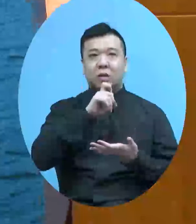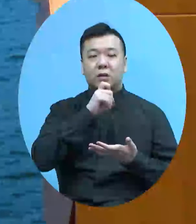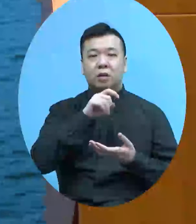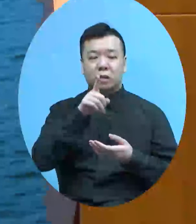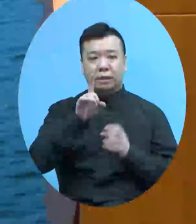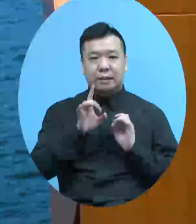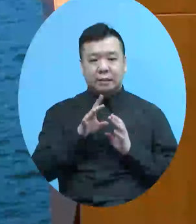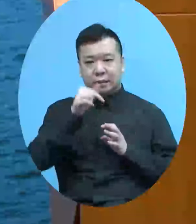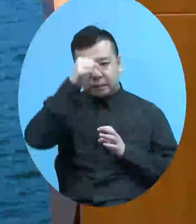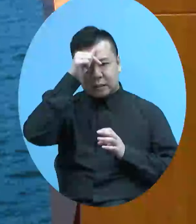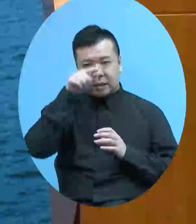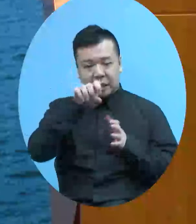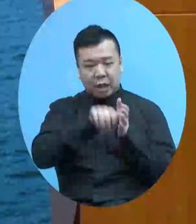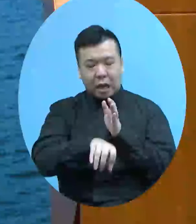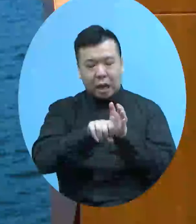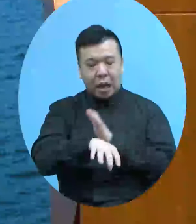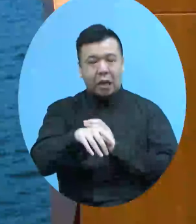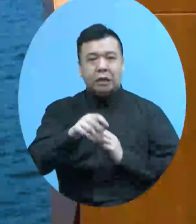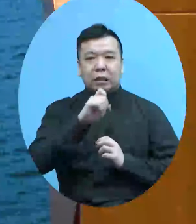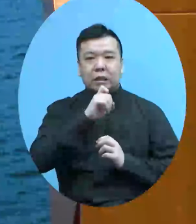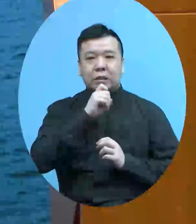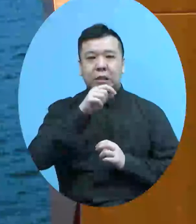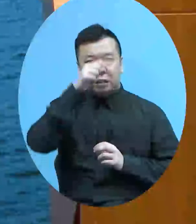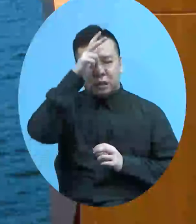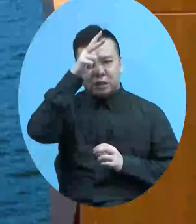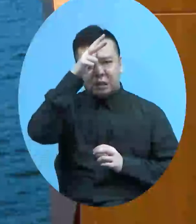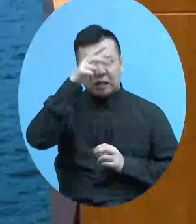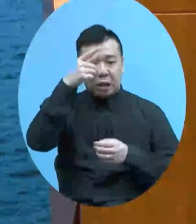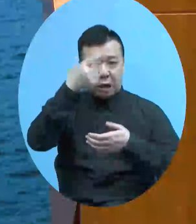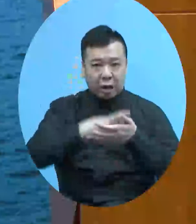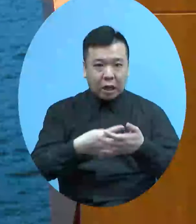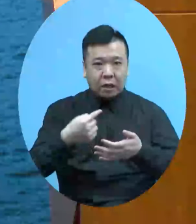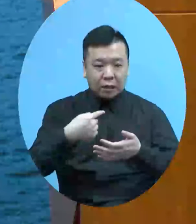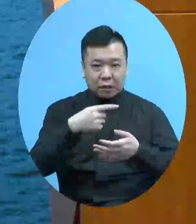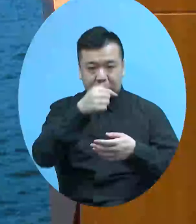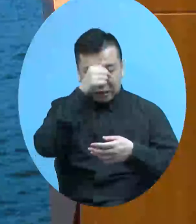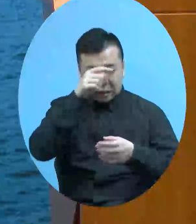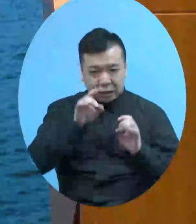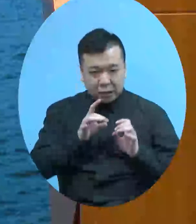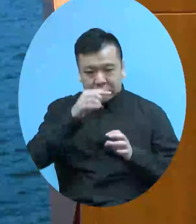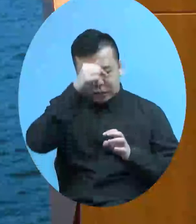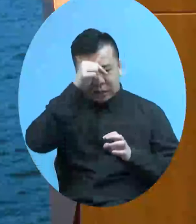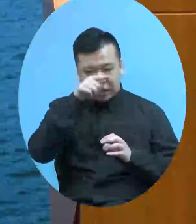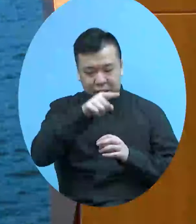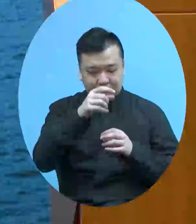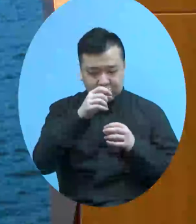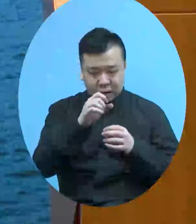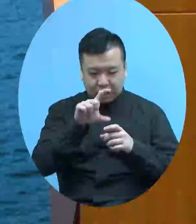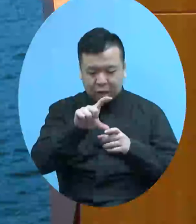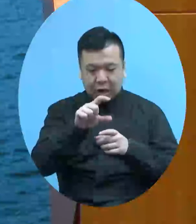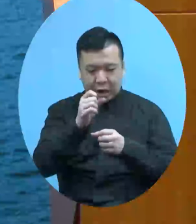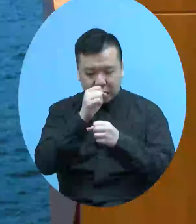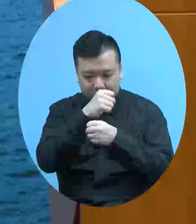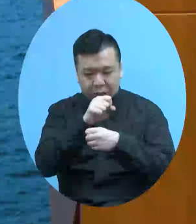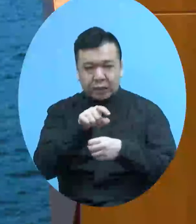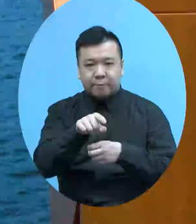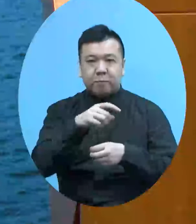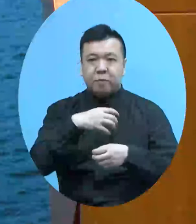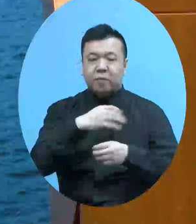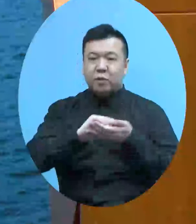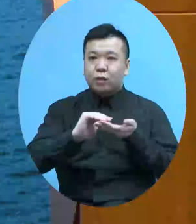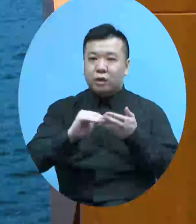私家醫生可能有忽漏但是政府就沒有規定私家醫生一定要幫忙留的樣本請問衛生署